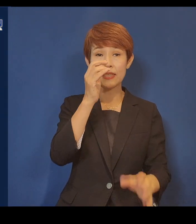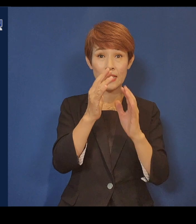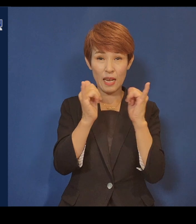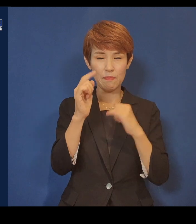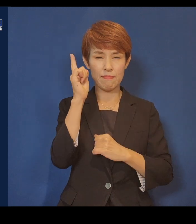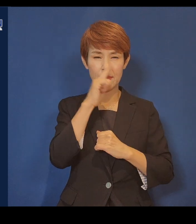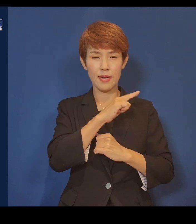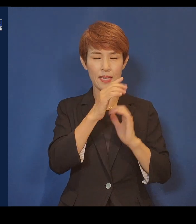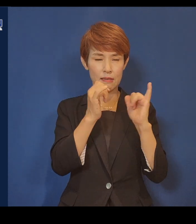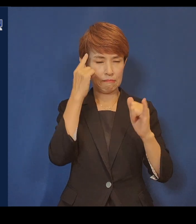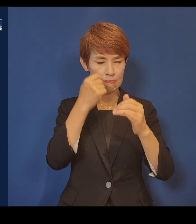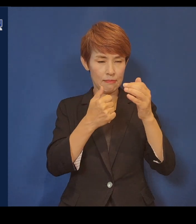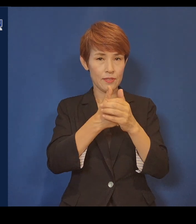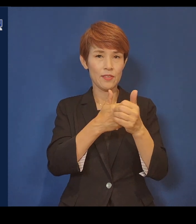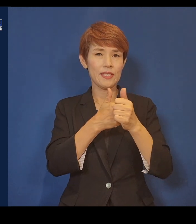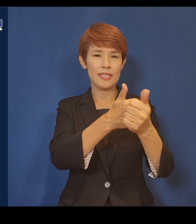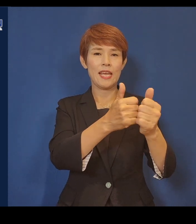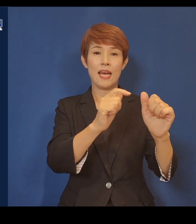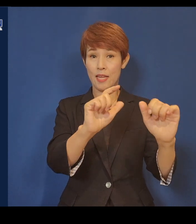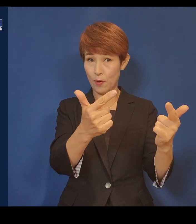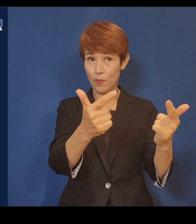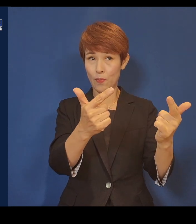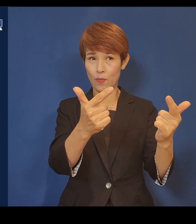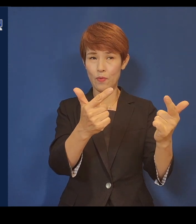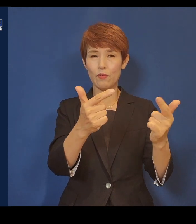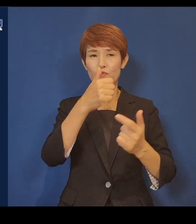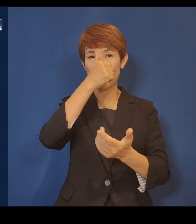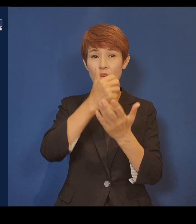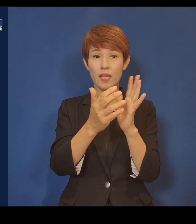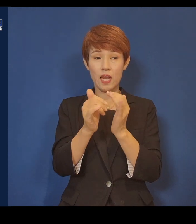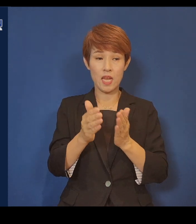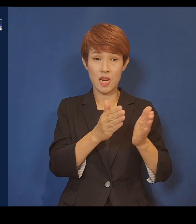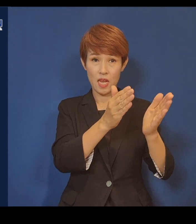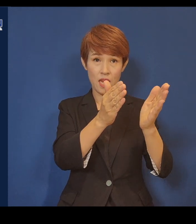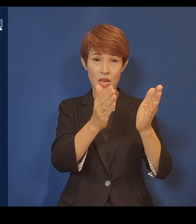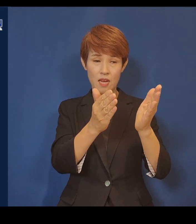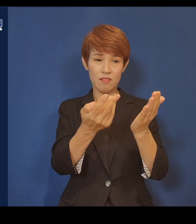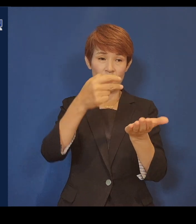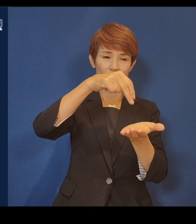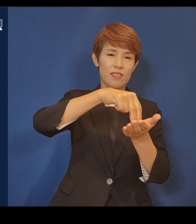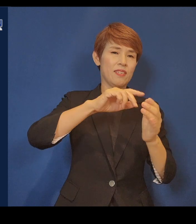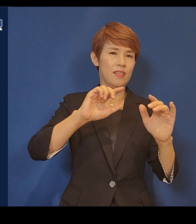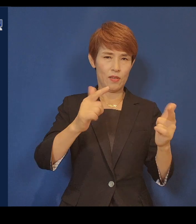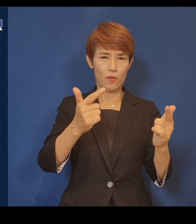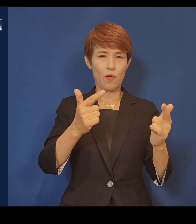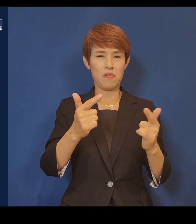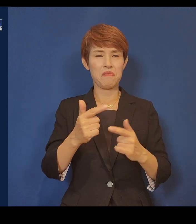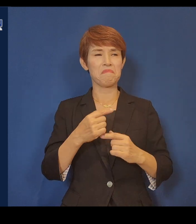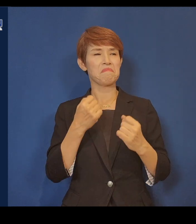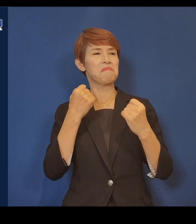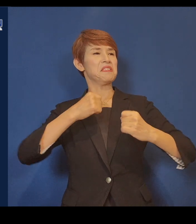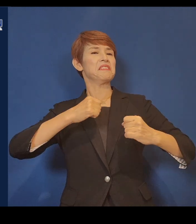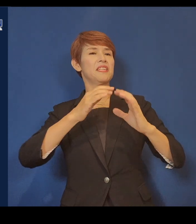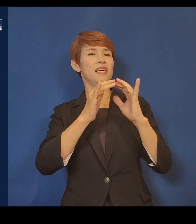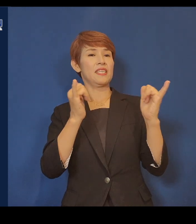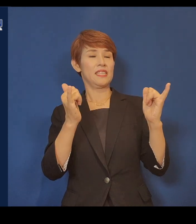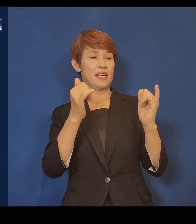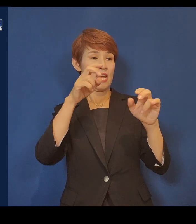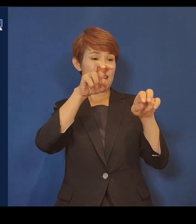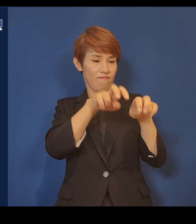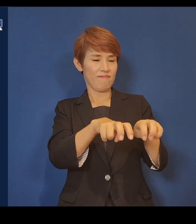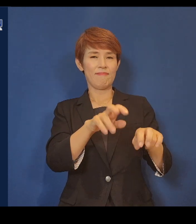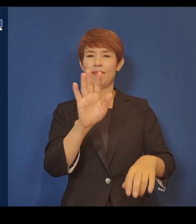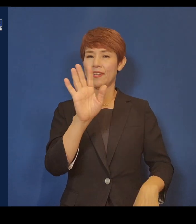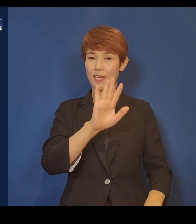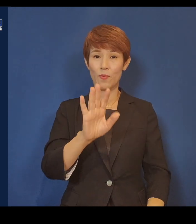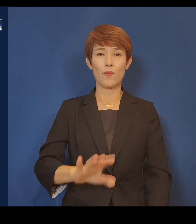있는 사람은 악인들의 꾀를 따르지 아니하며 죄인들의 길에 서지 아니하며 오만한 자들의 자리에